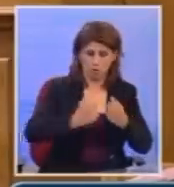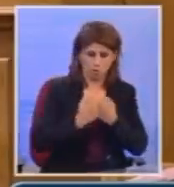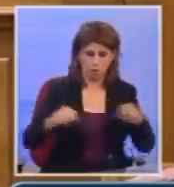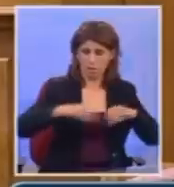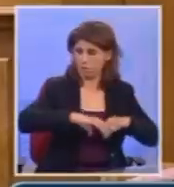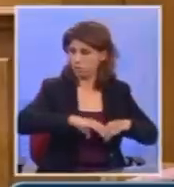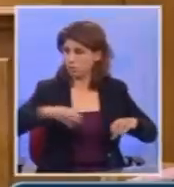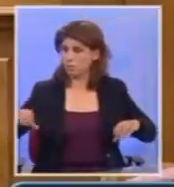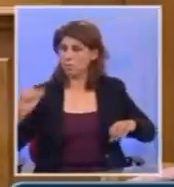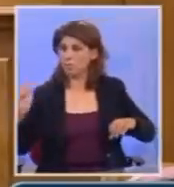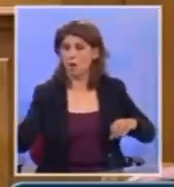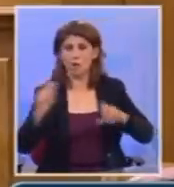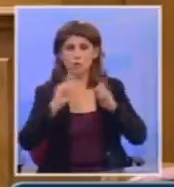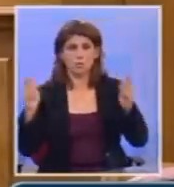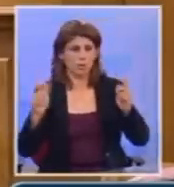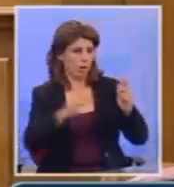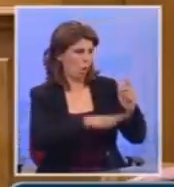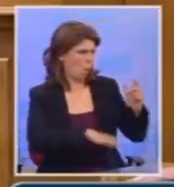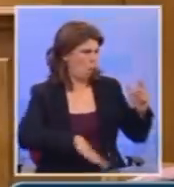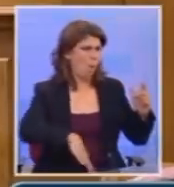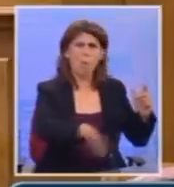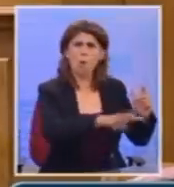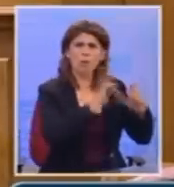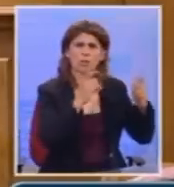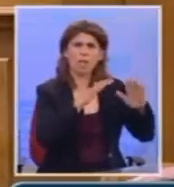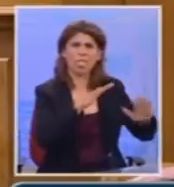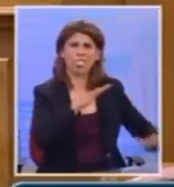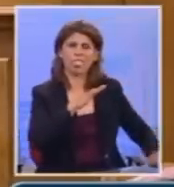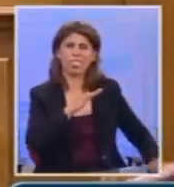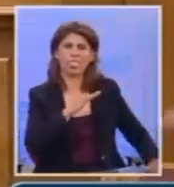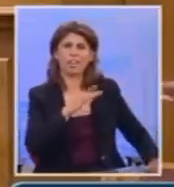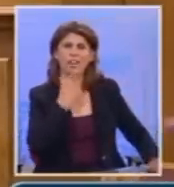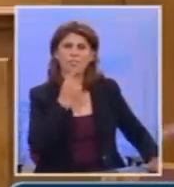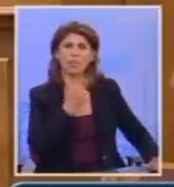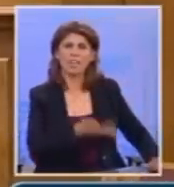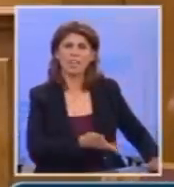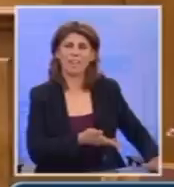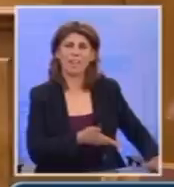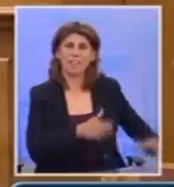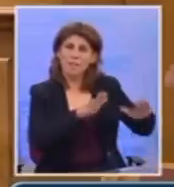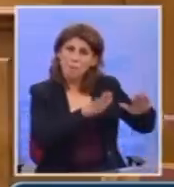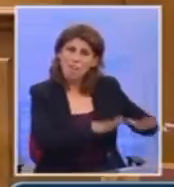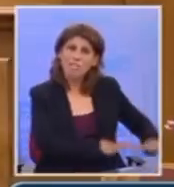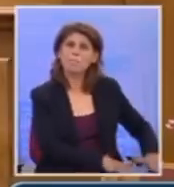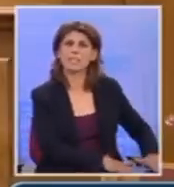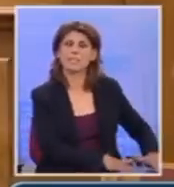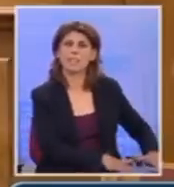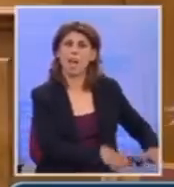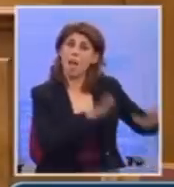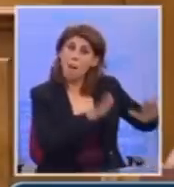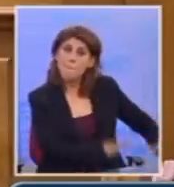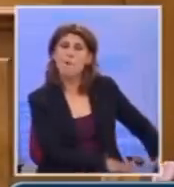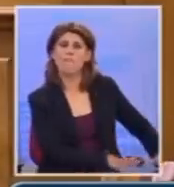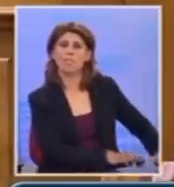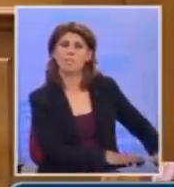σχολείο, τότε όλα τα υπόλοιπα σχολεία υποβαθμίζονται. Και υποβαθμίζεται συνολικά το επίπεδο της